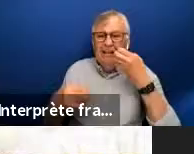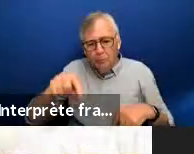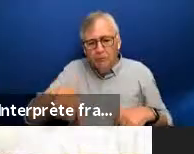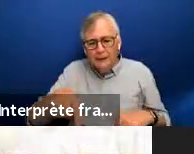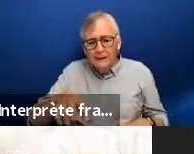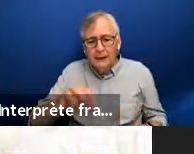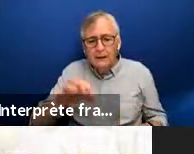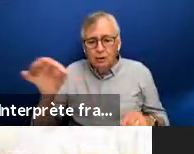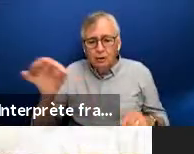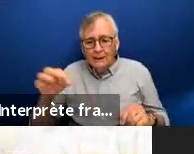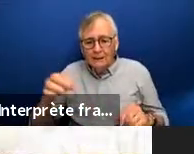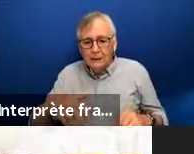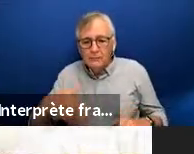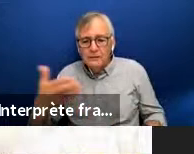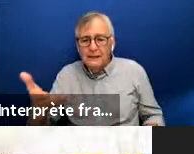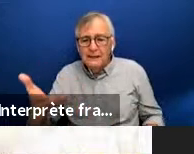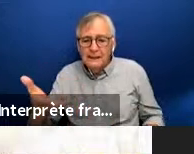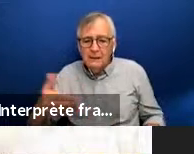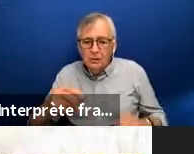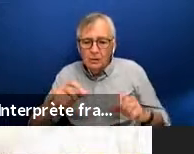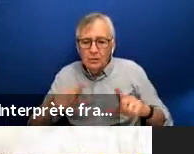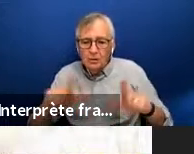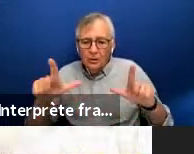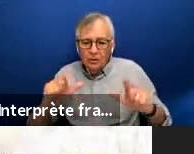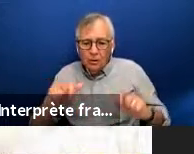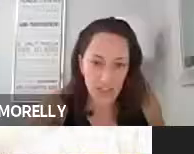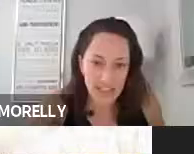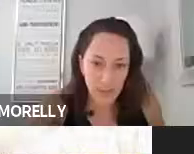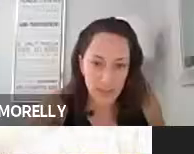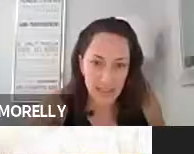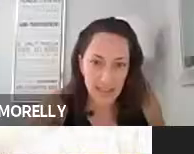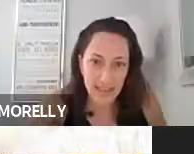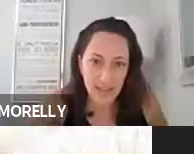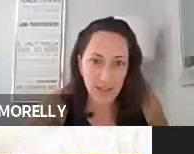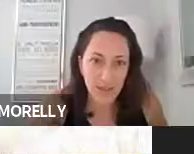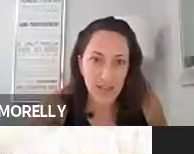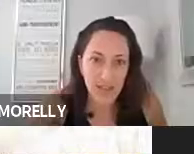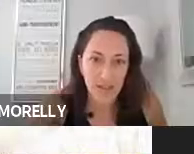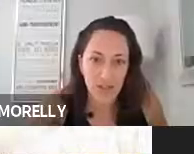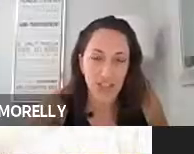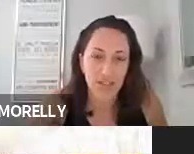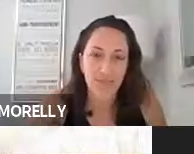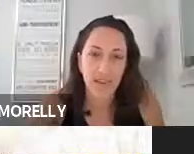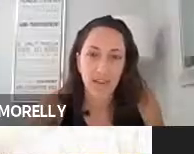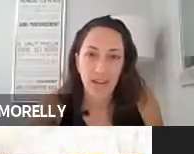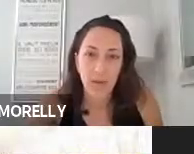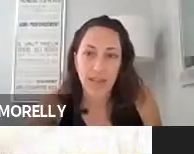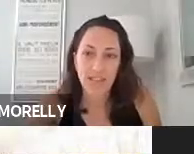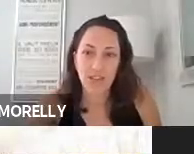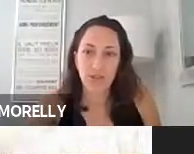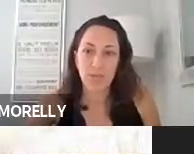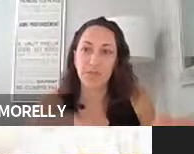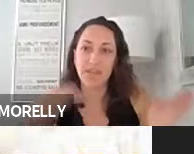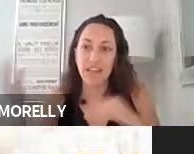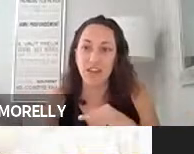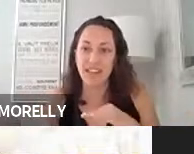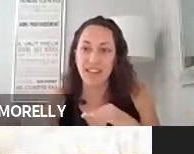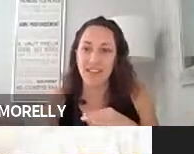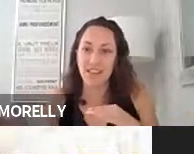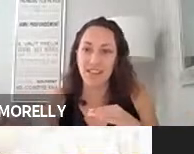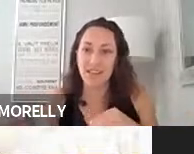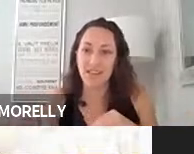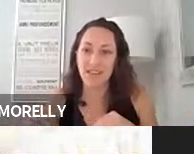Oui, vous pouvez aller dans le chat et vous allez le retrouver. Je ne sais pas si la discussion est... Non, j'ai... parce que je me